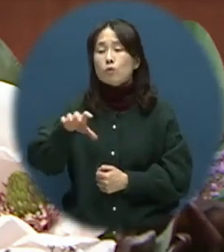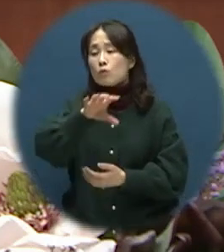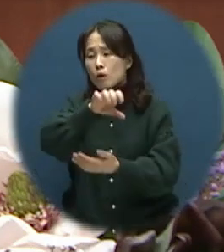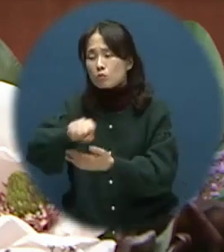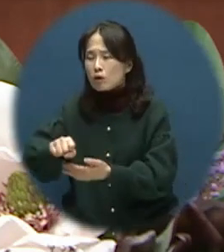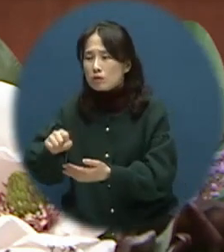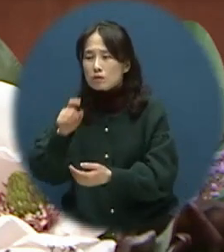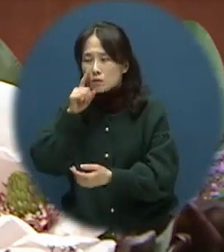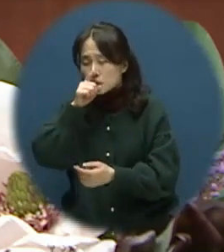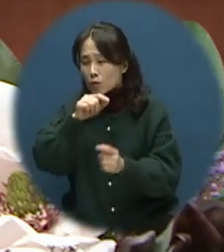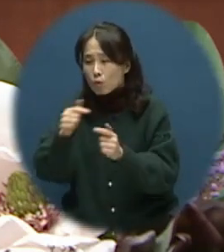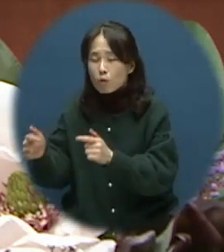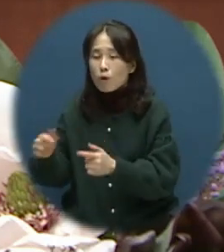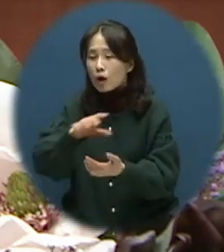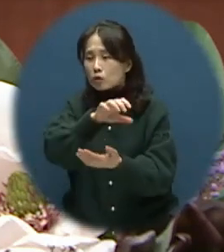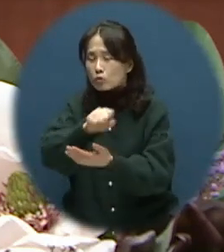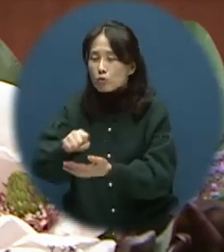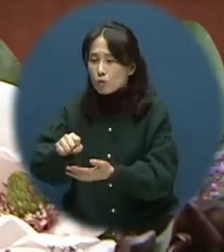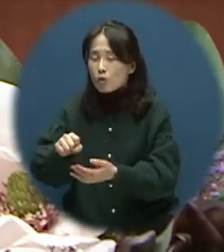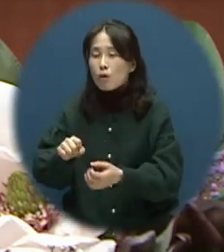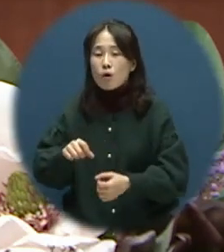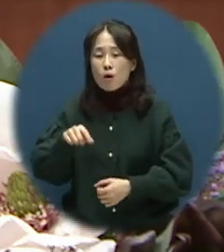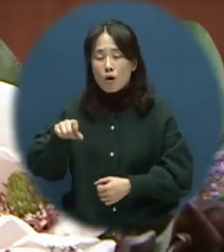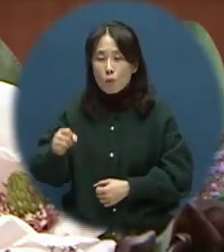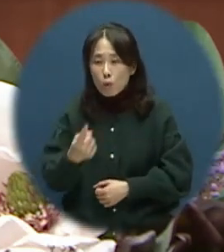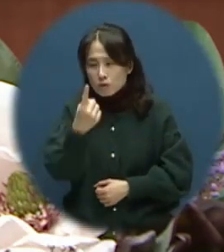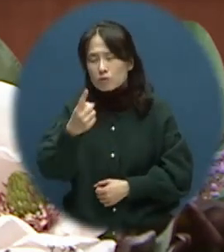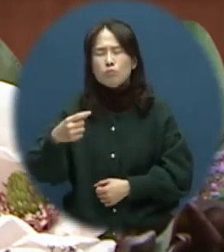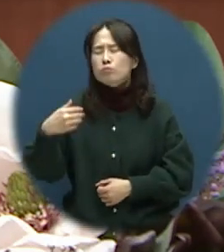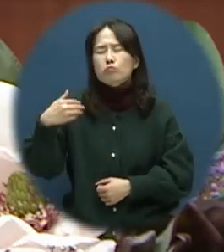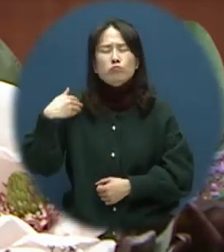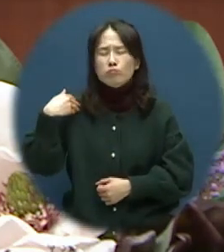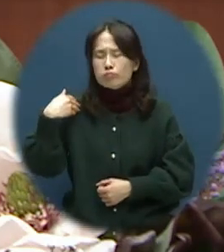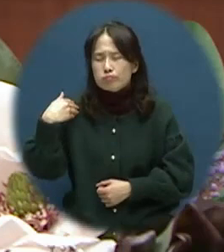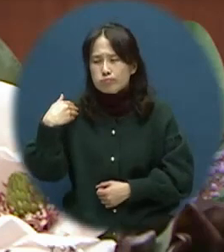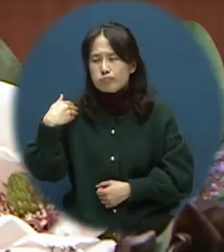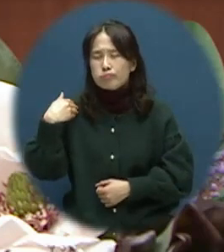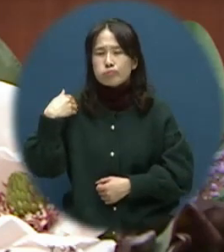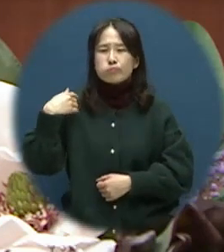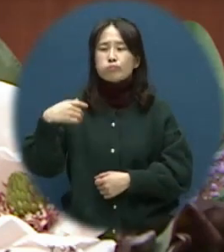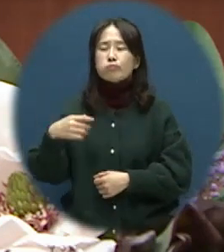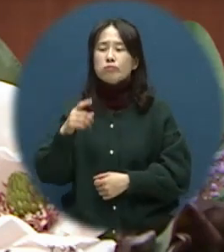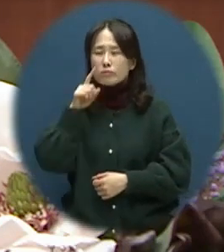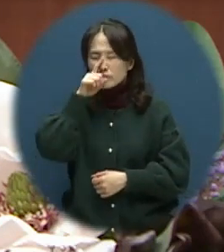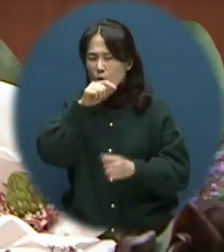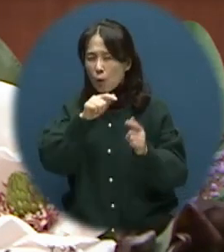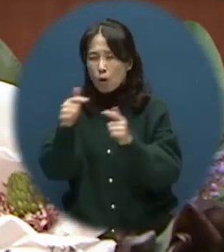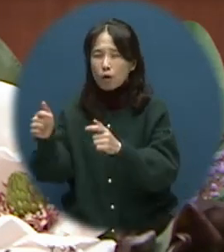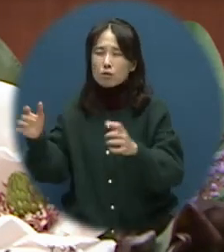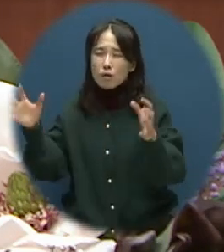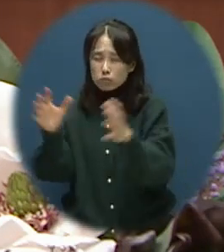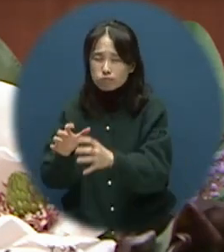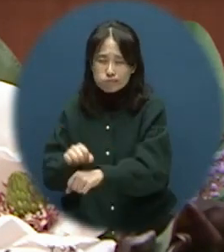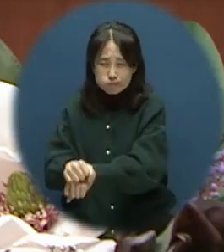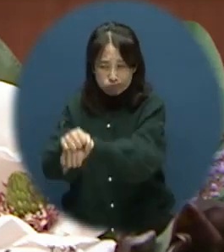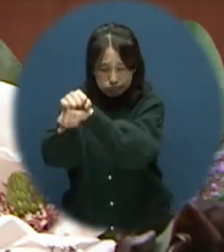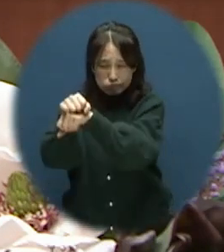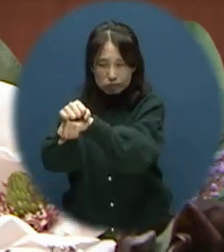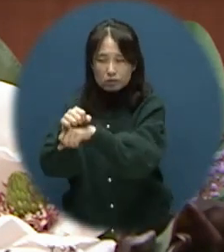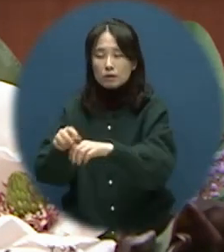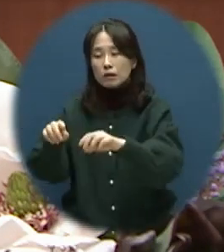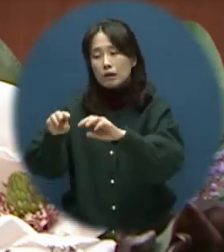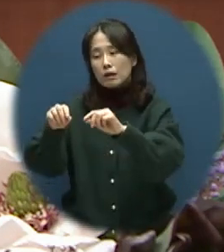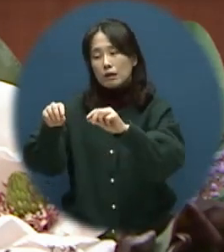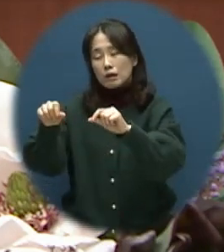그냥 타는 폐 비닐 정도만 있는 게 아니라 출처를 알 수 없는 발생을 알 수 없는 쓰레기들이 그러니까 털면